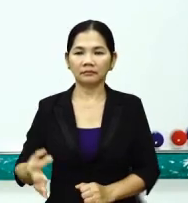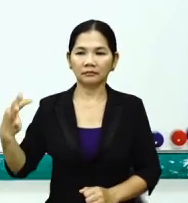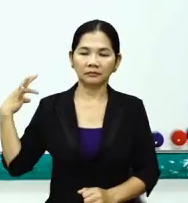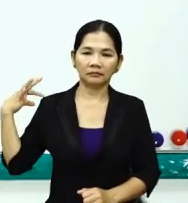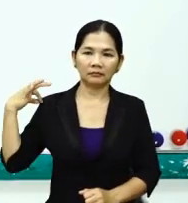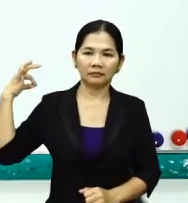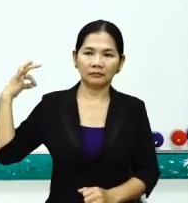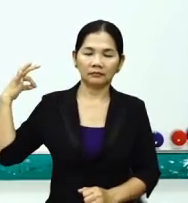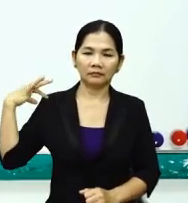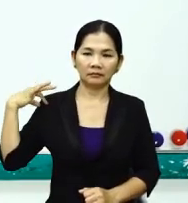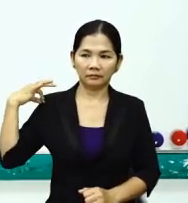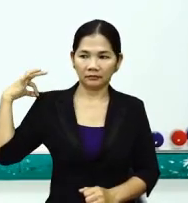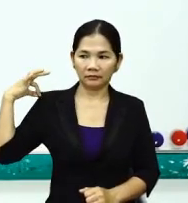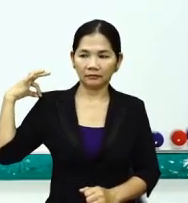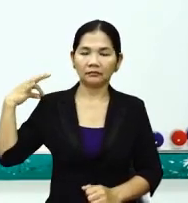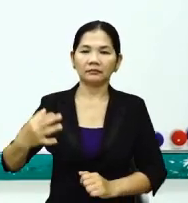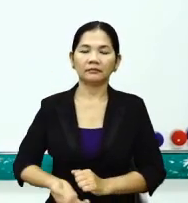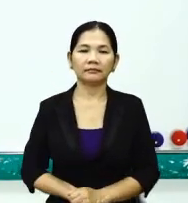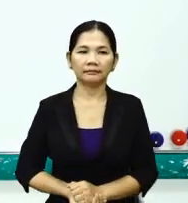Sliệp bẹ.